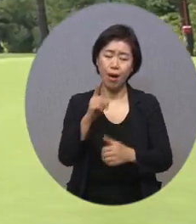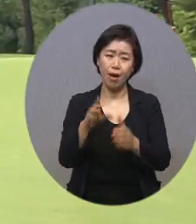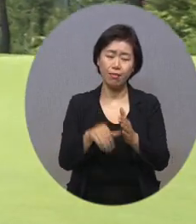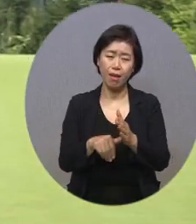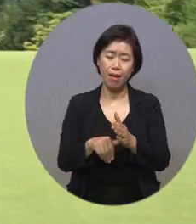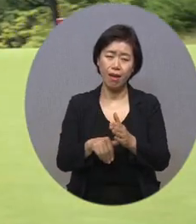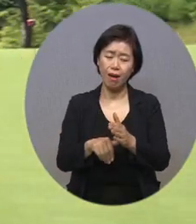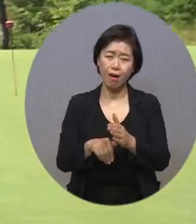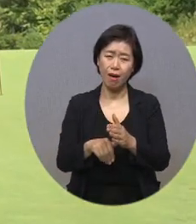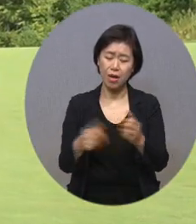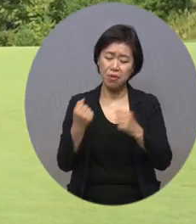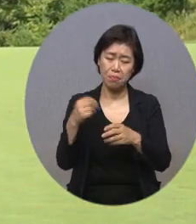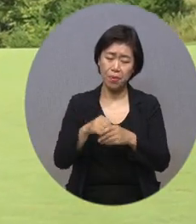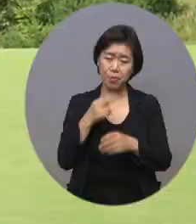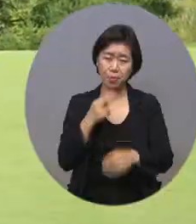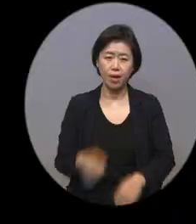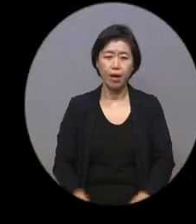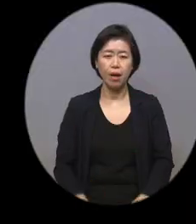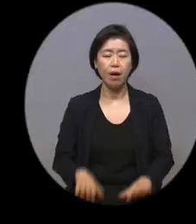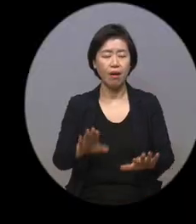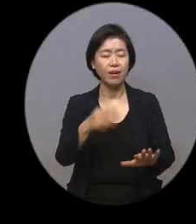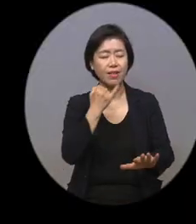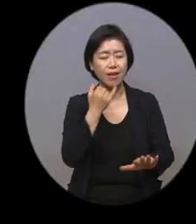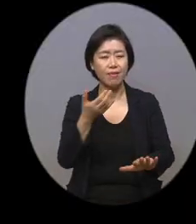저 구급차 좀 불러주세요.